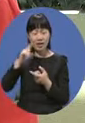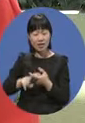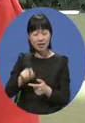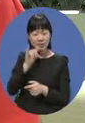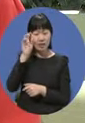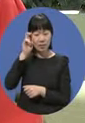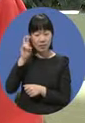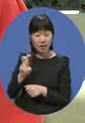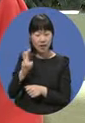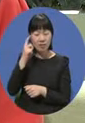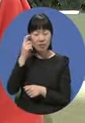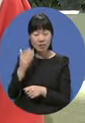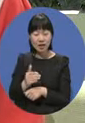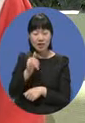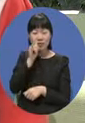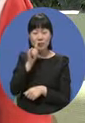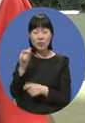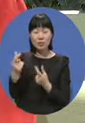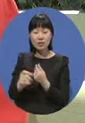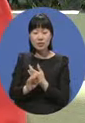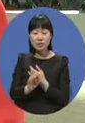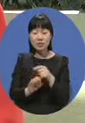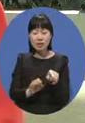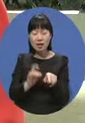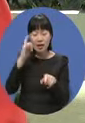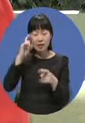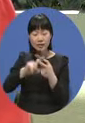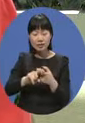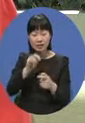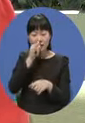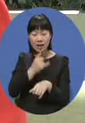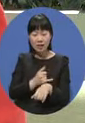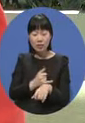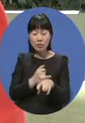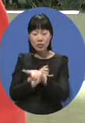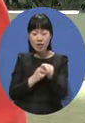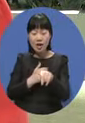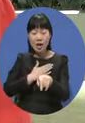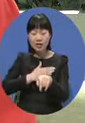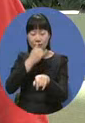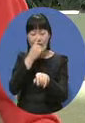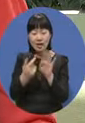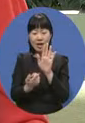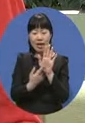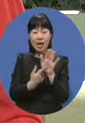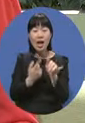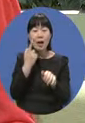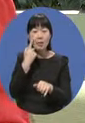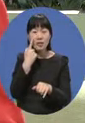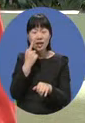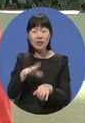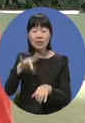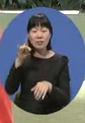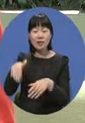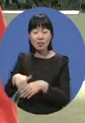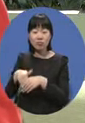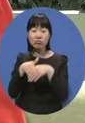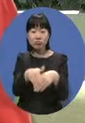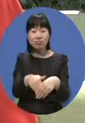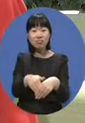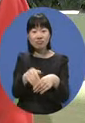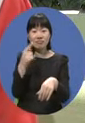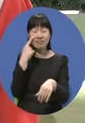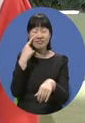있구나라고 물어봐주고 어 그러면 가서 네가 관심 있다라는 거를 얘네들이 알 수 있게 알려주자서 처음에는 손도 잡고 가는